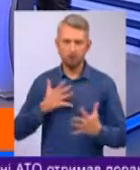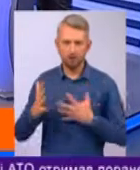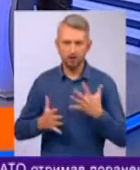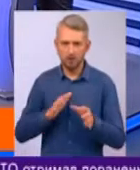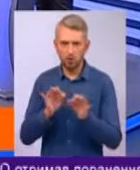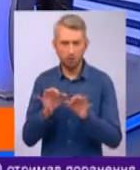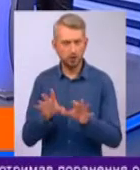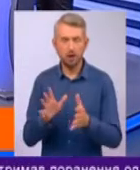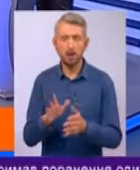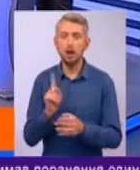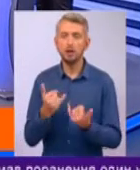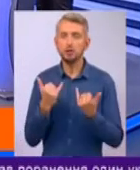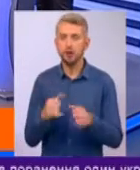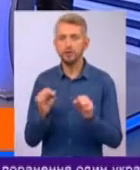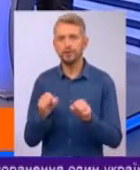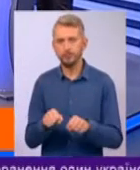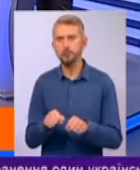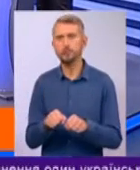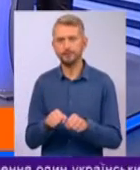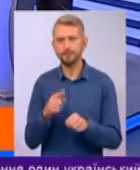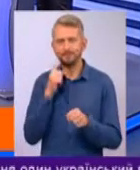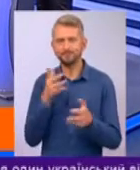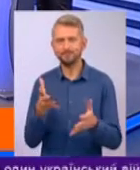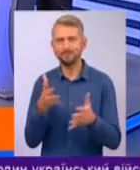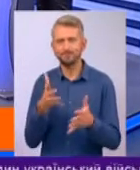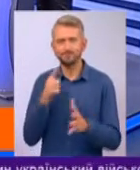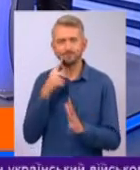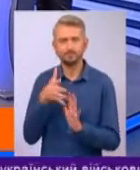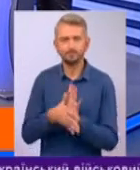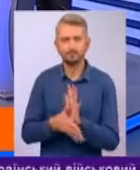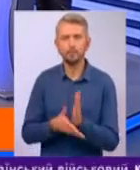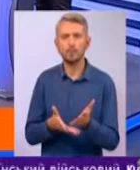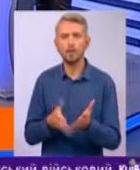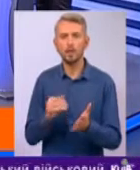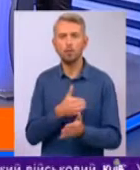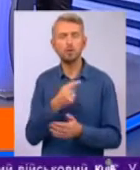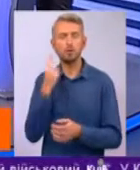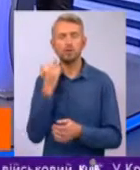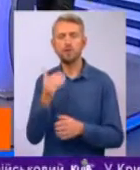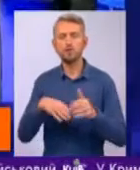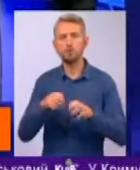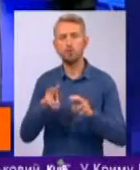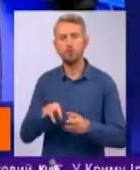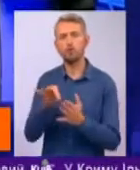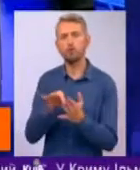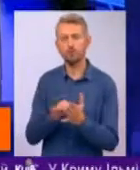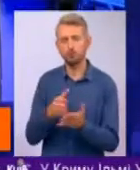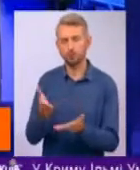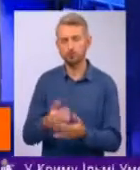Утім, зараз можна більш-менш тверезо оцінити, зрозуміти, і хотілося почути, звичайно, вашу фахову оцінку. Прошу, будь